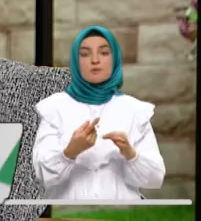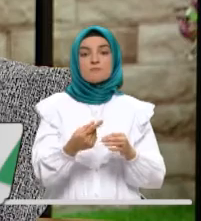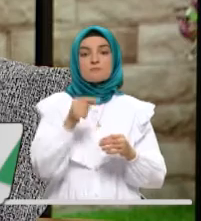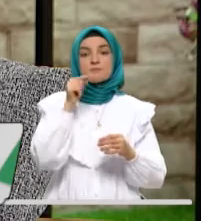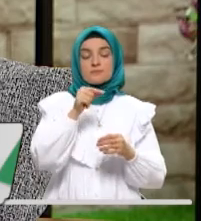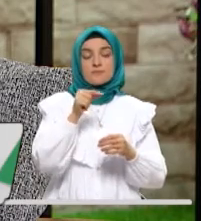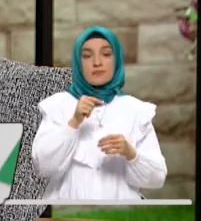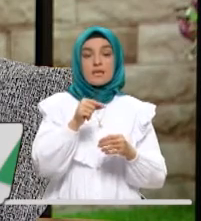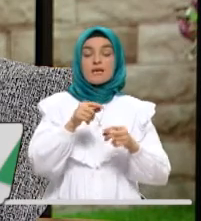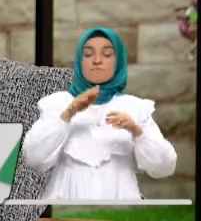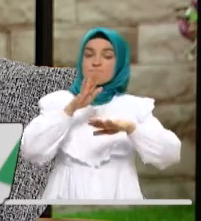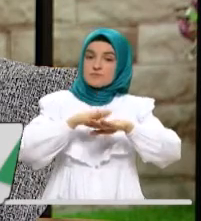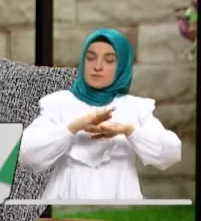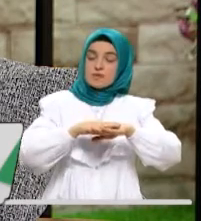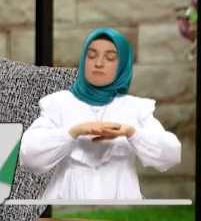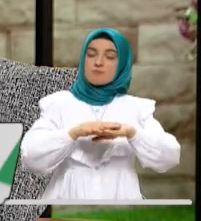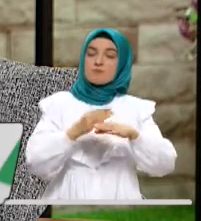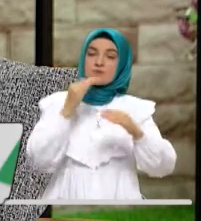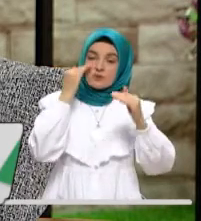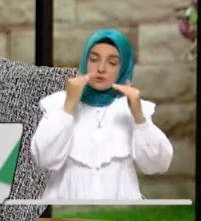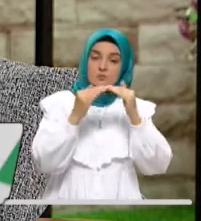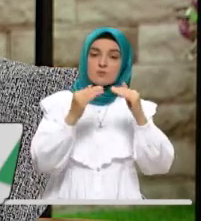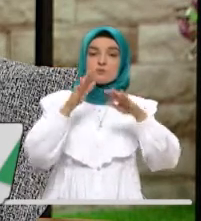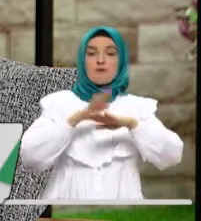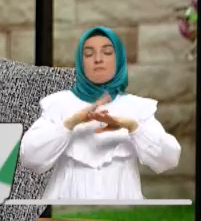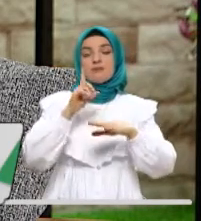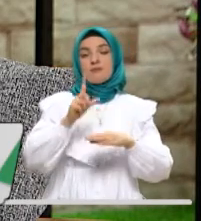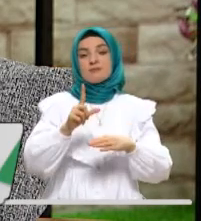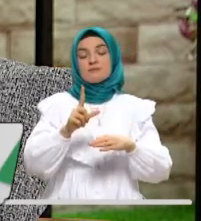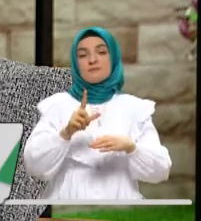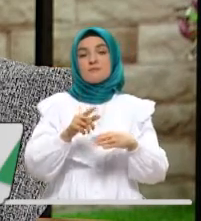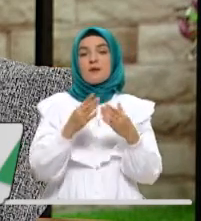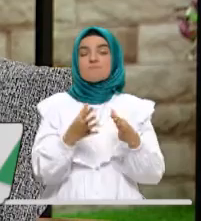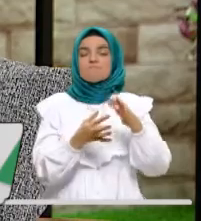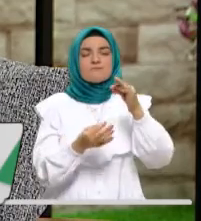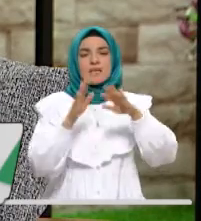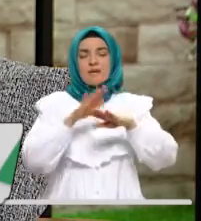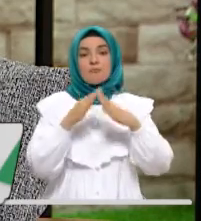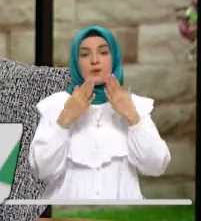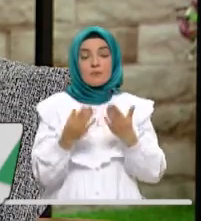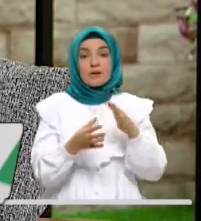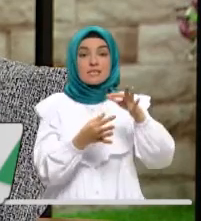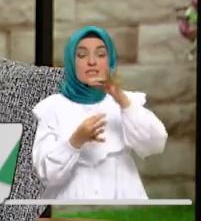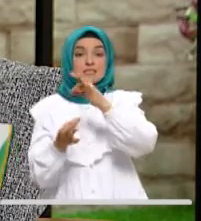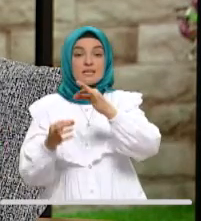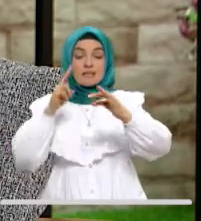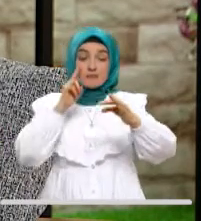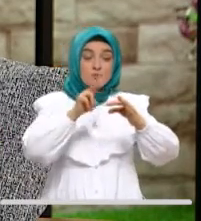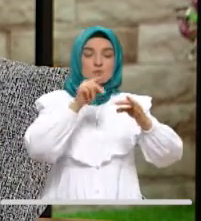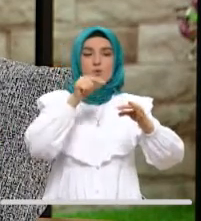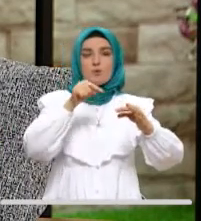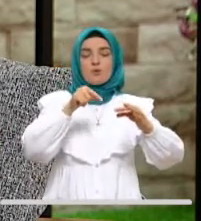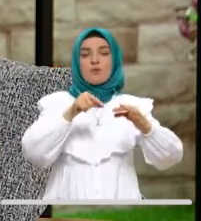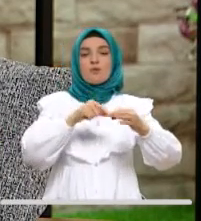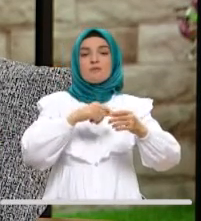lafa bakılmaz. Yani birileri bir şeyler söyleyebilir, birileri bir şeyler anabilir ama insanların ortada gözümüzün önünde eserleri var